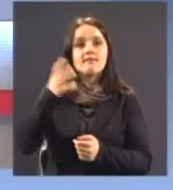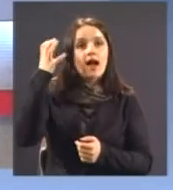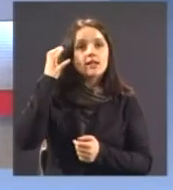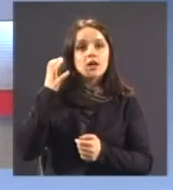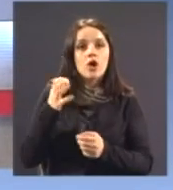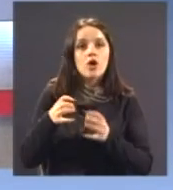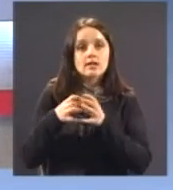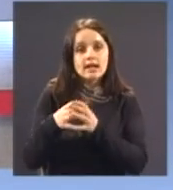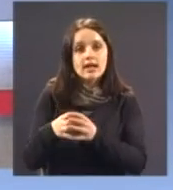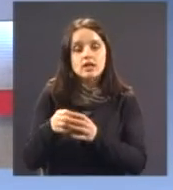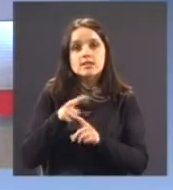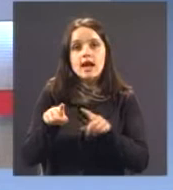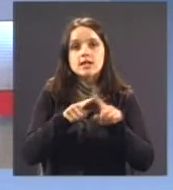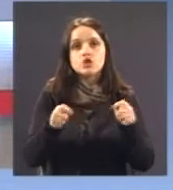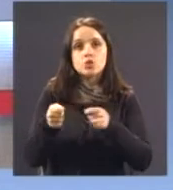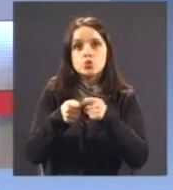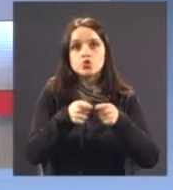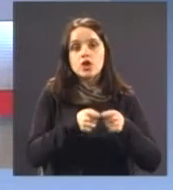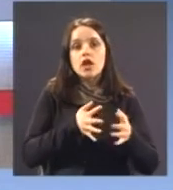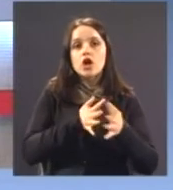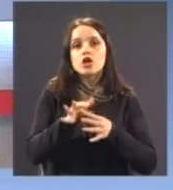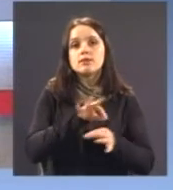različitih udruženja, kroz projekte